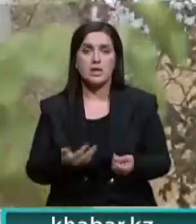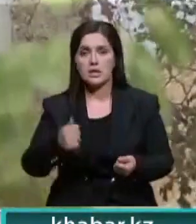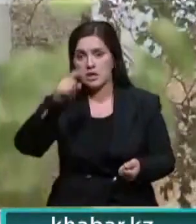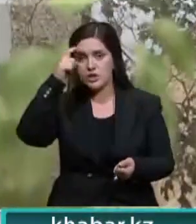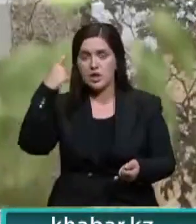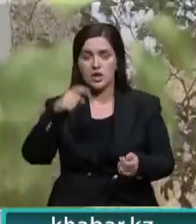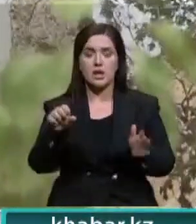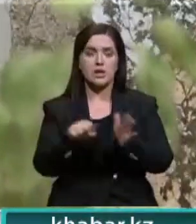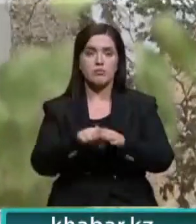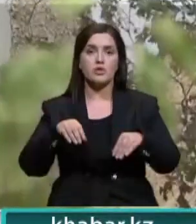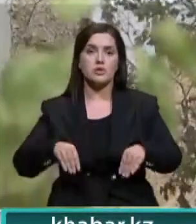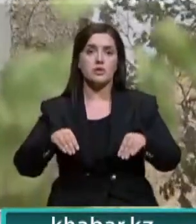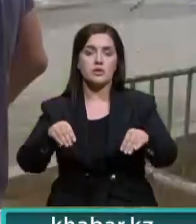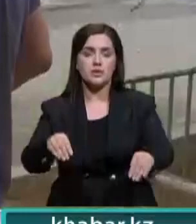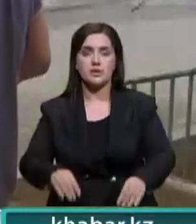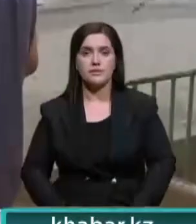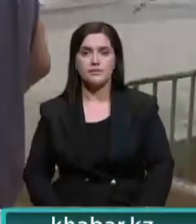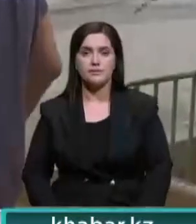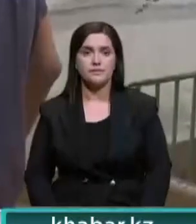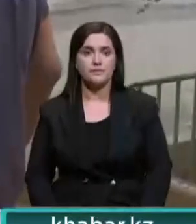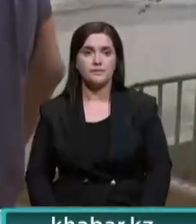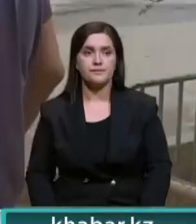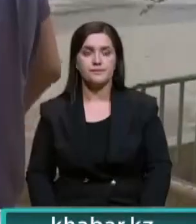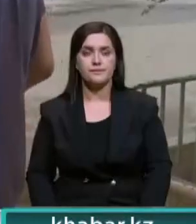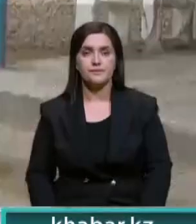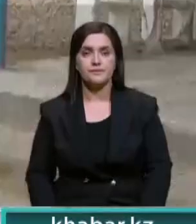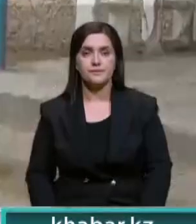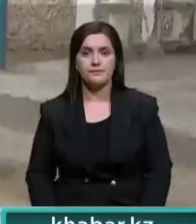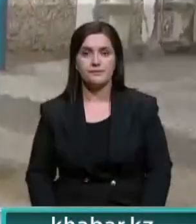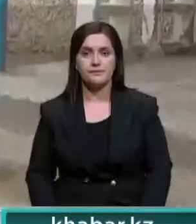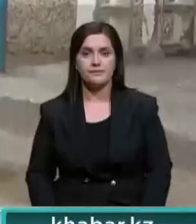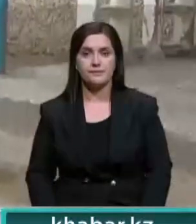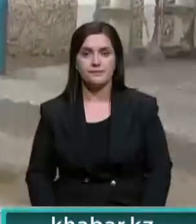гибнущие насаждения. Динара Нургалиева, Саламат Бикпаев, Актау. Итоги дня. Хабар.